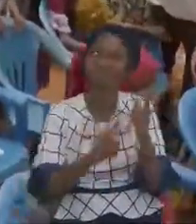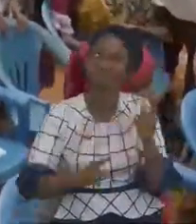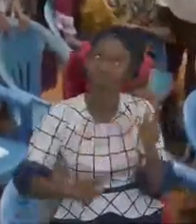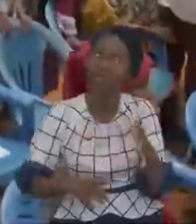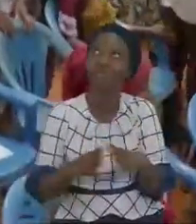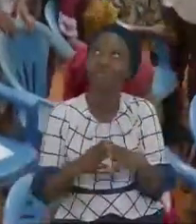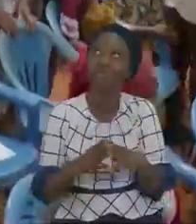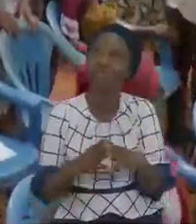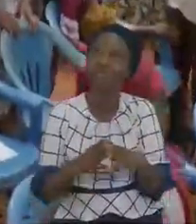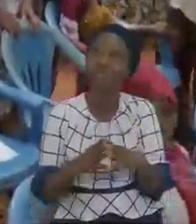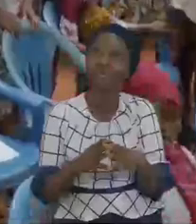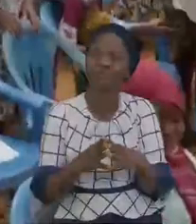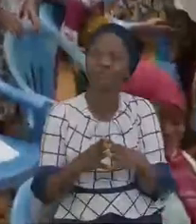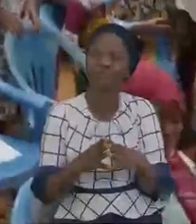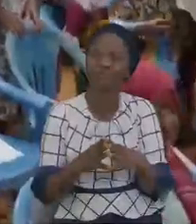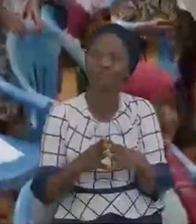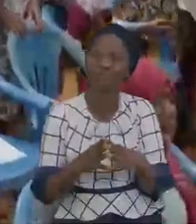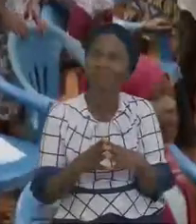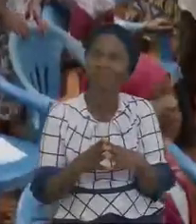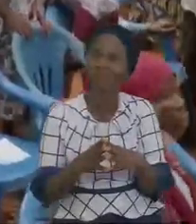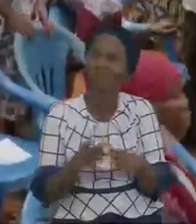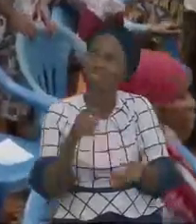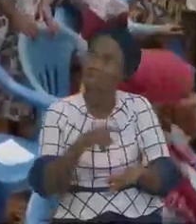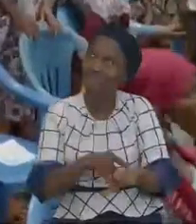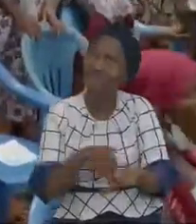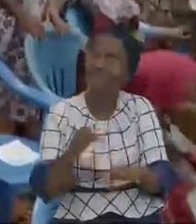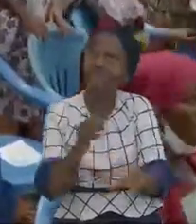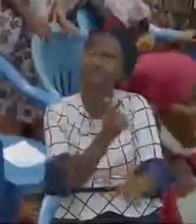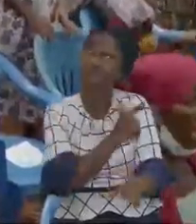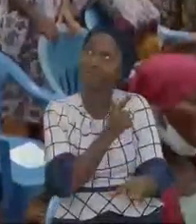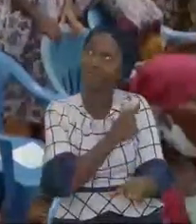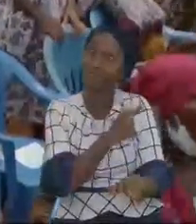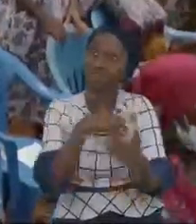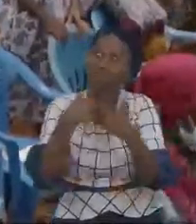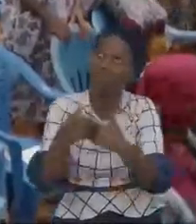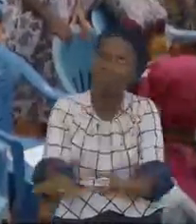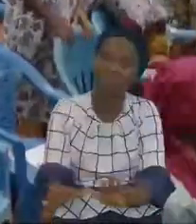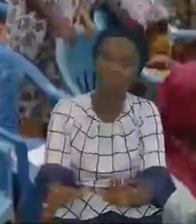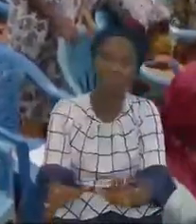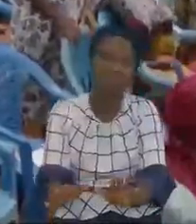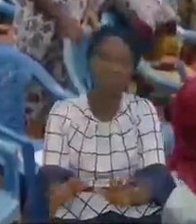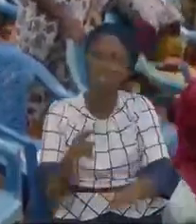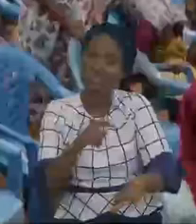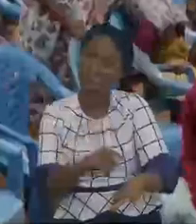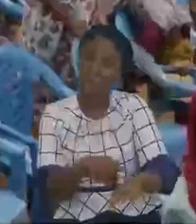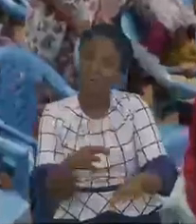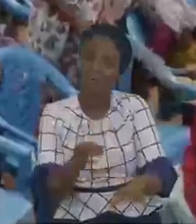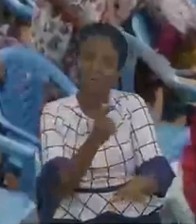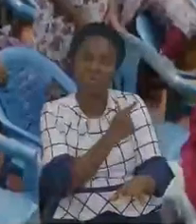Le moment de pareil, c'est terminé. Le moment d'oisiveté, c'est terminé.